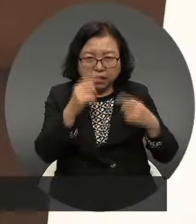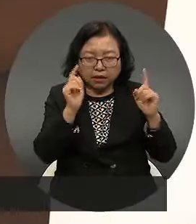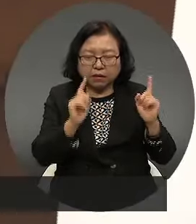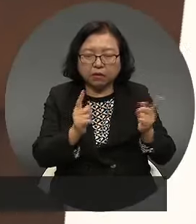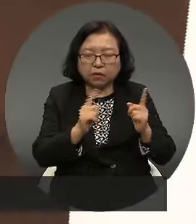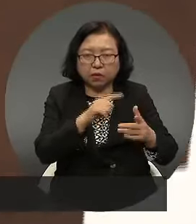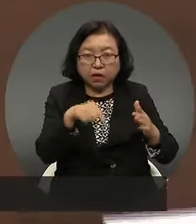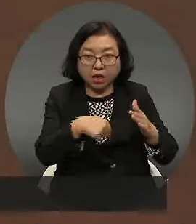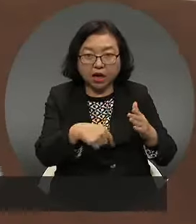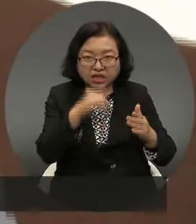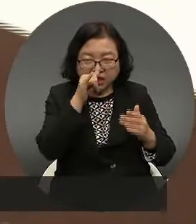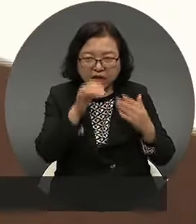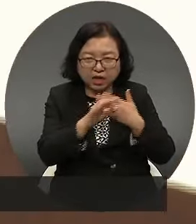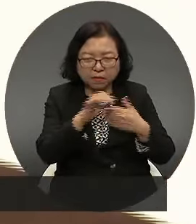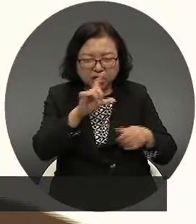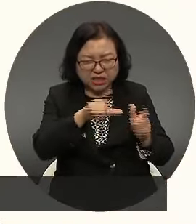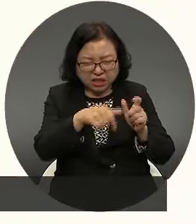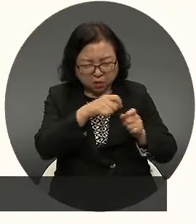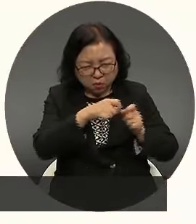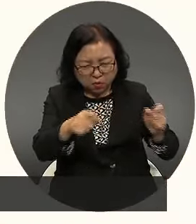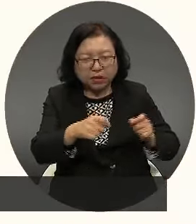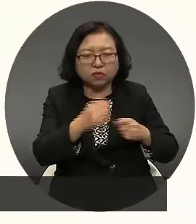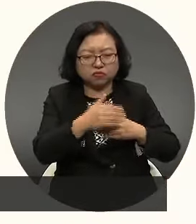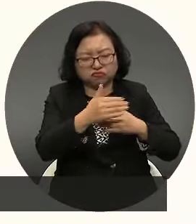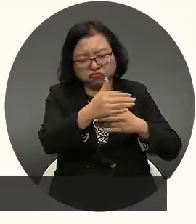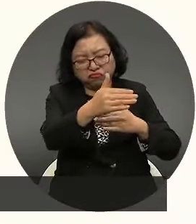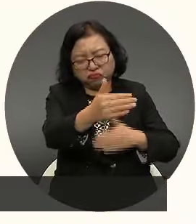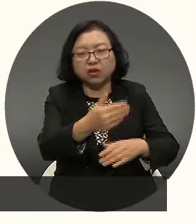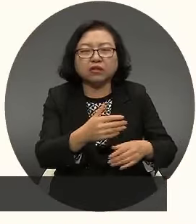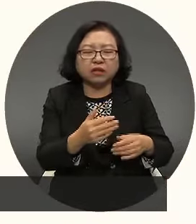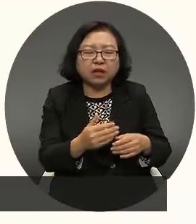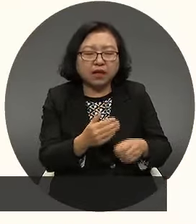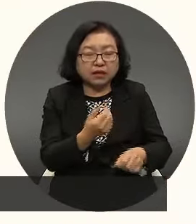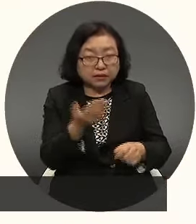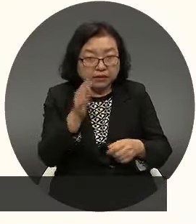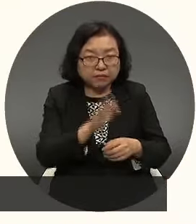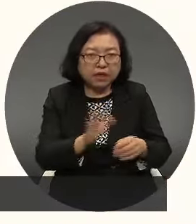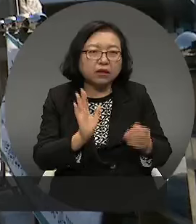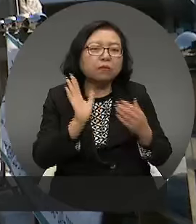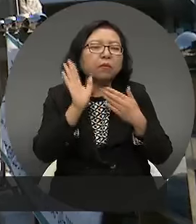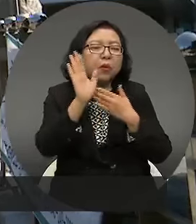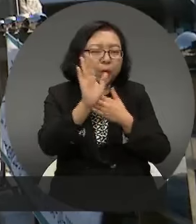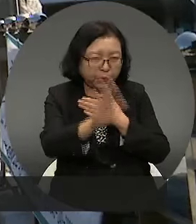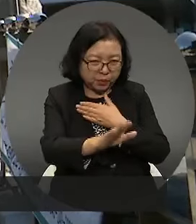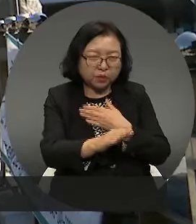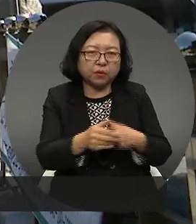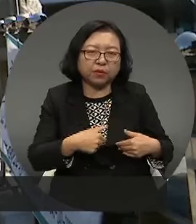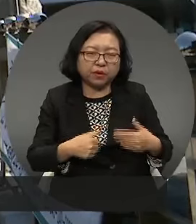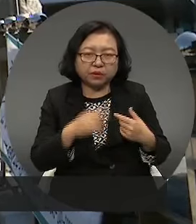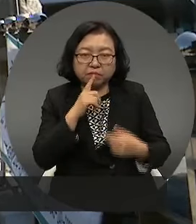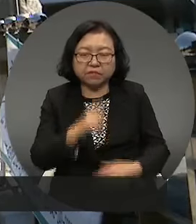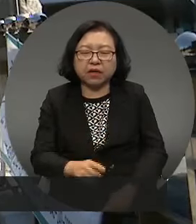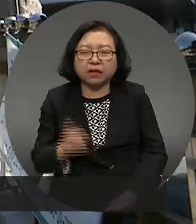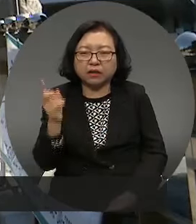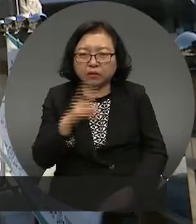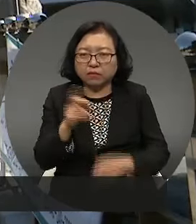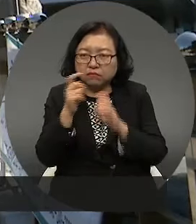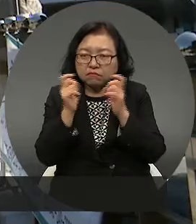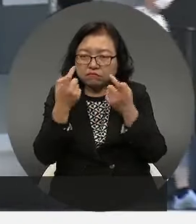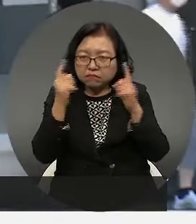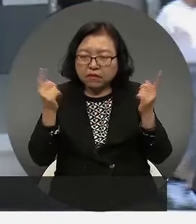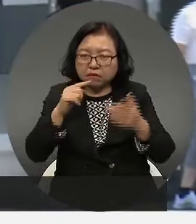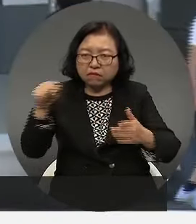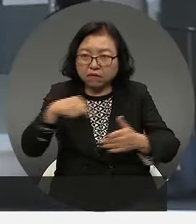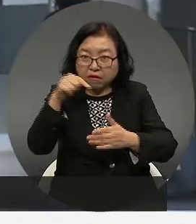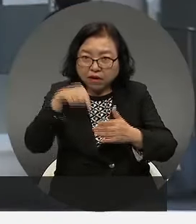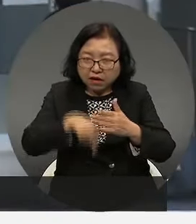지난한 과정을 거쳐야 하지만 장기적으로 생각할 필요가 있다고 밝혔습니다. 또 사립대학 측이 대학병원